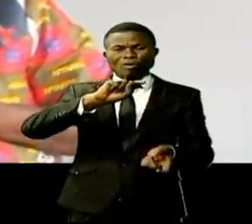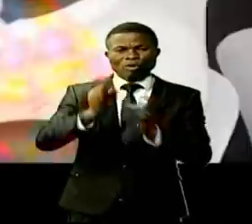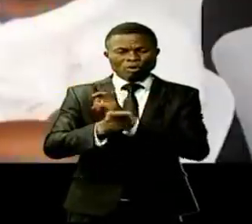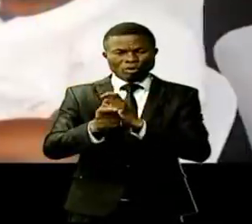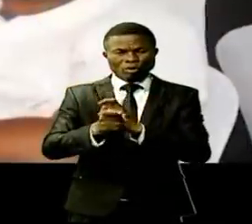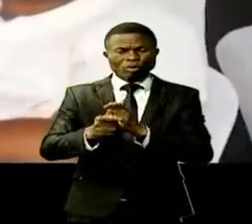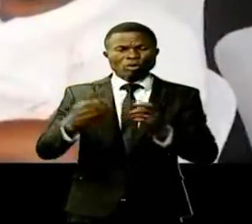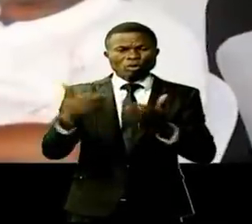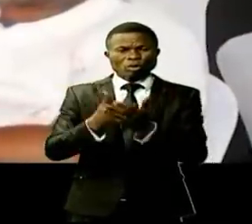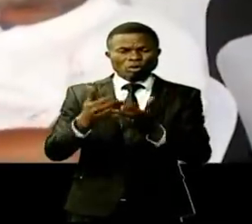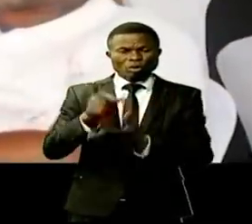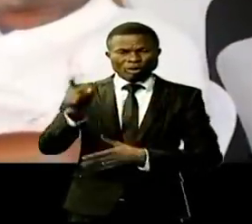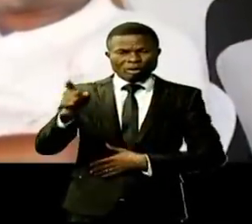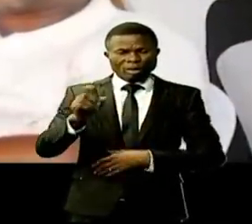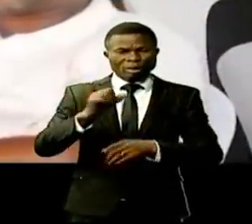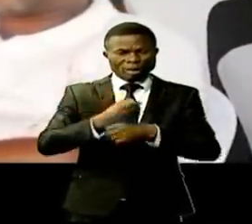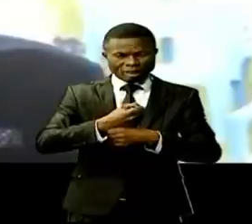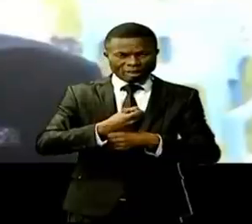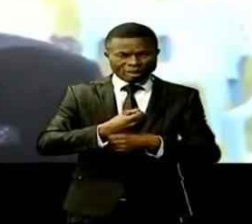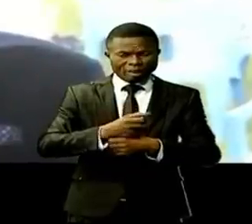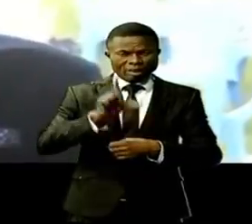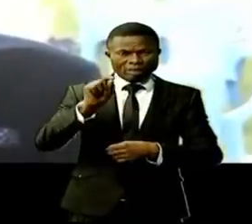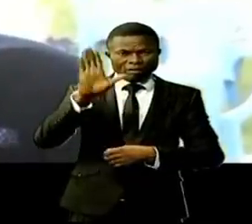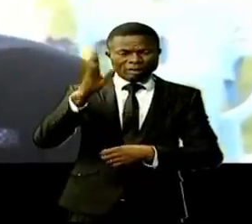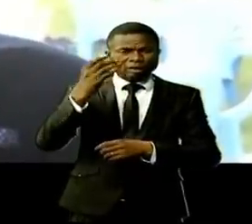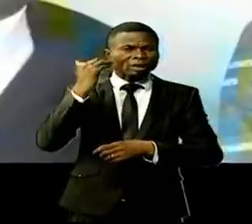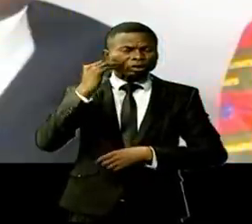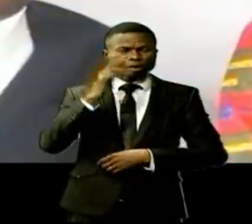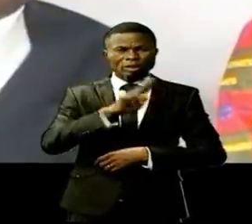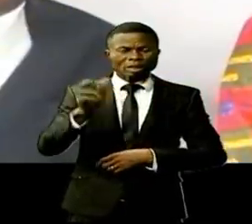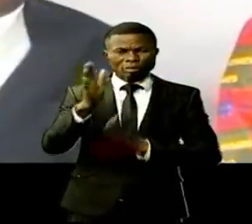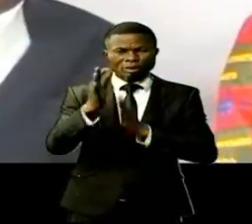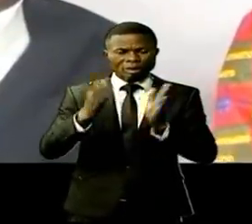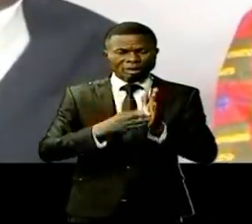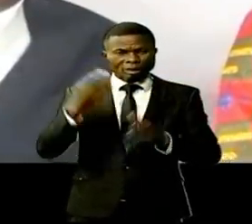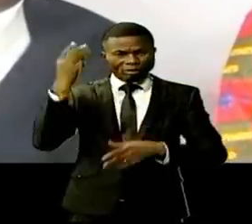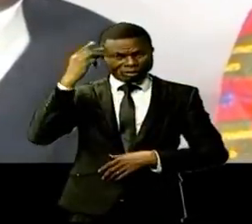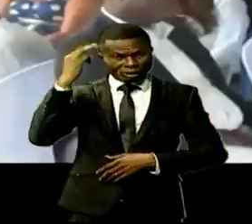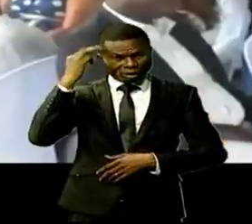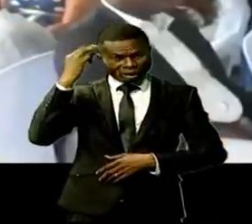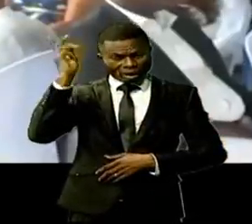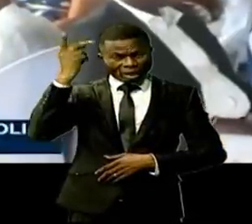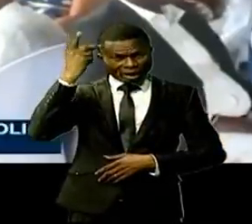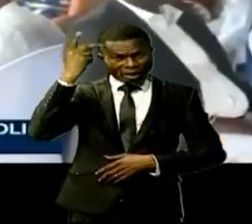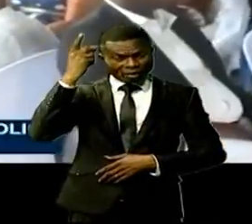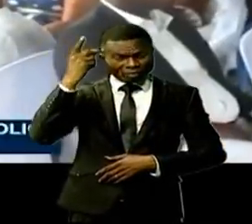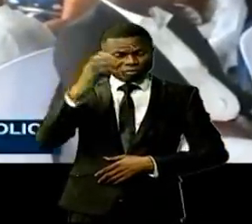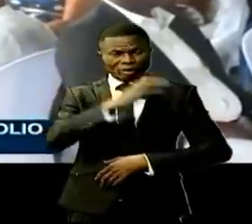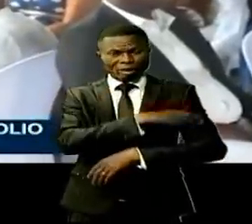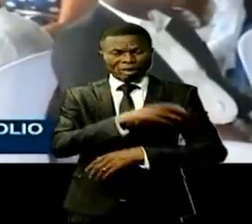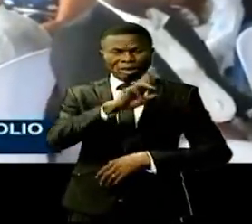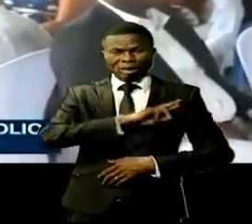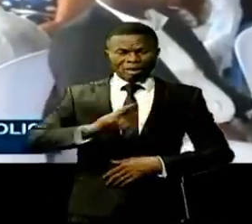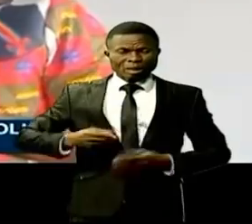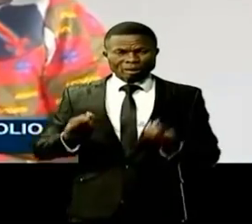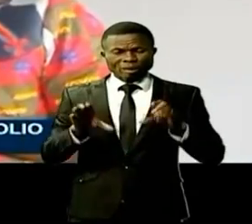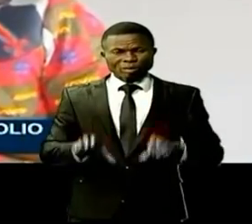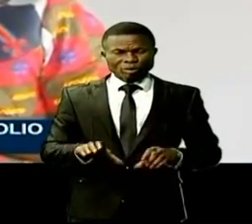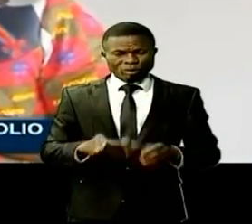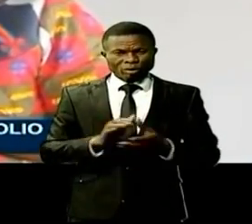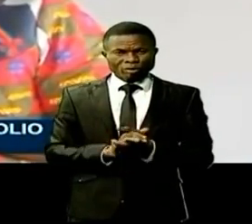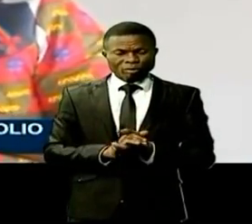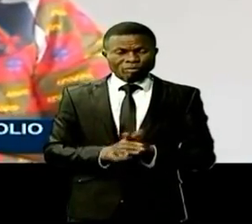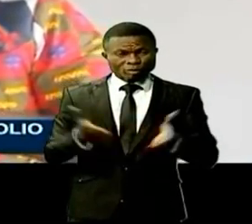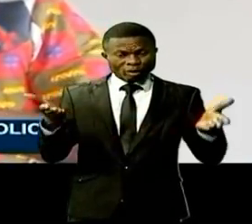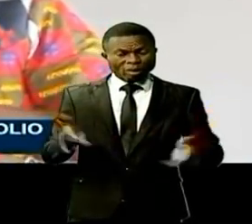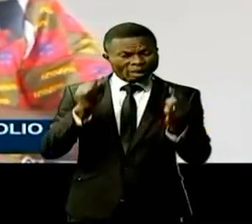la Tchopo fut créée le 25 juin 2019 à Kinshasa, la capitale de la République démocratique du Congo. Elle a